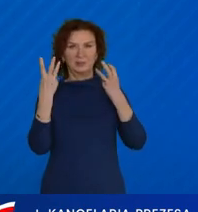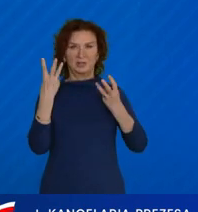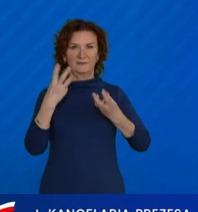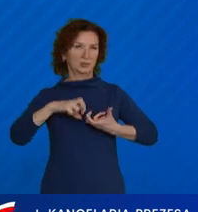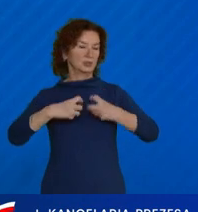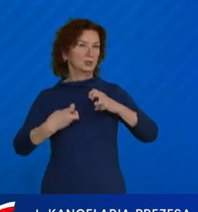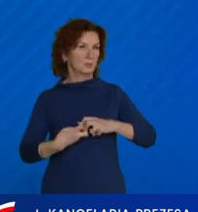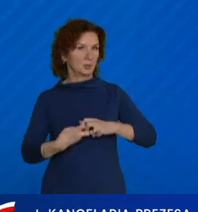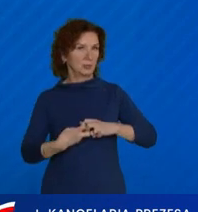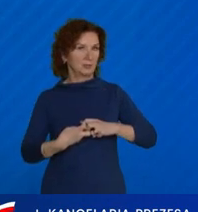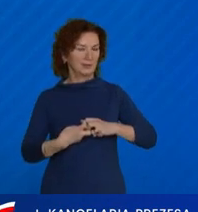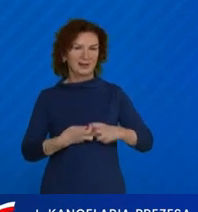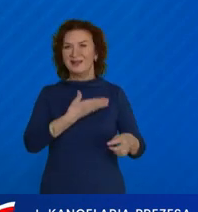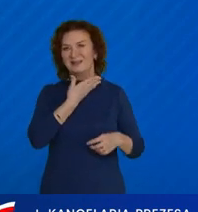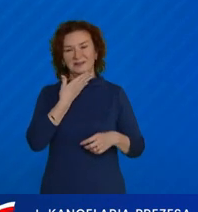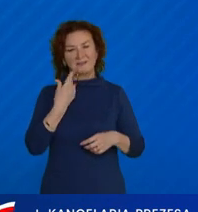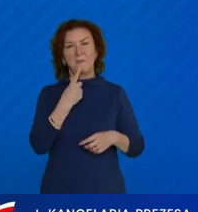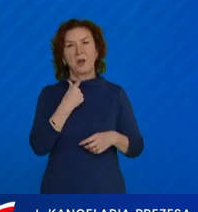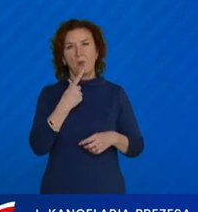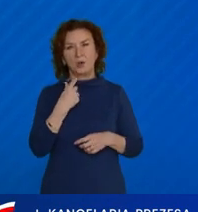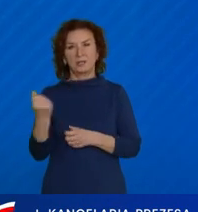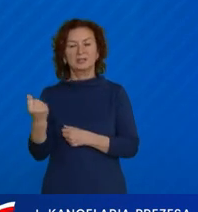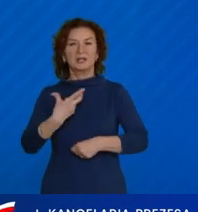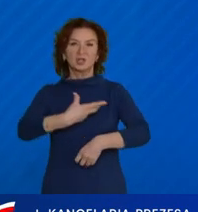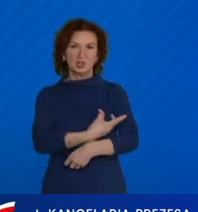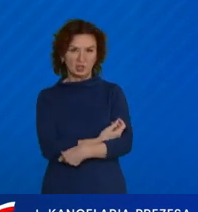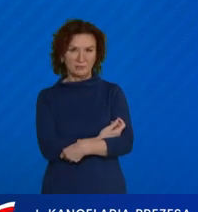problemem jest brak szczepionek, a nie brak mocy